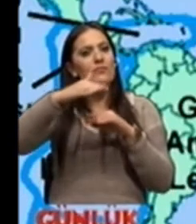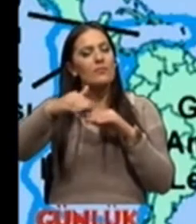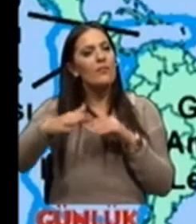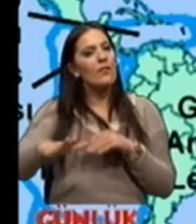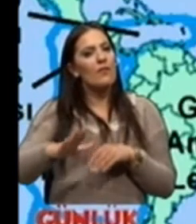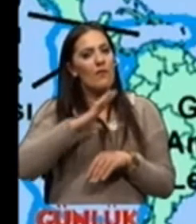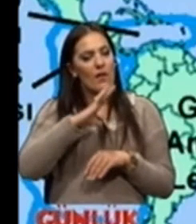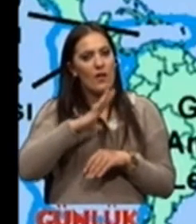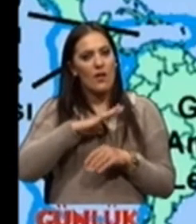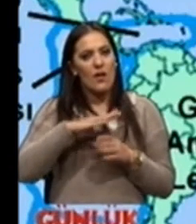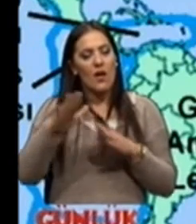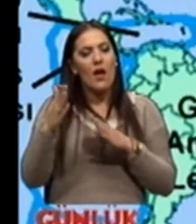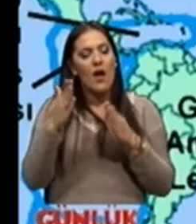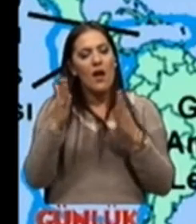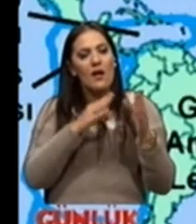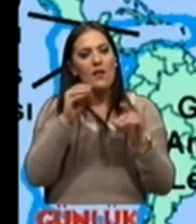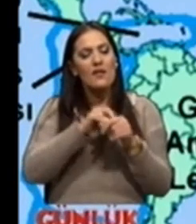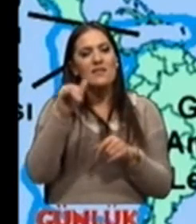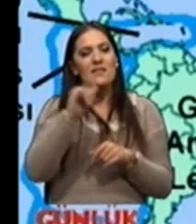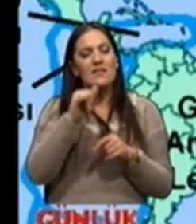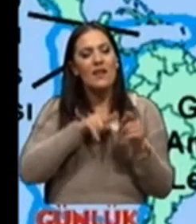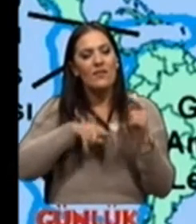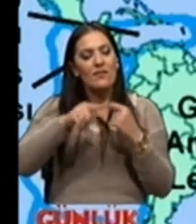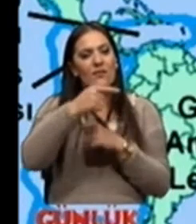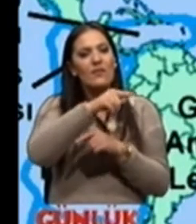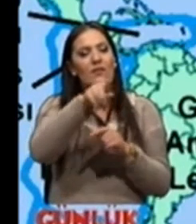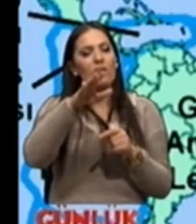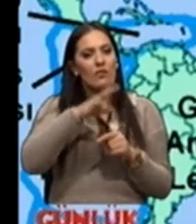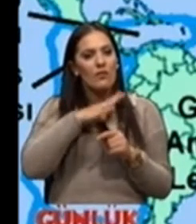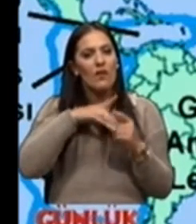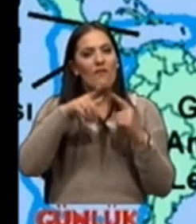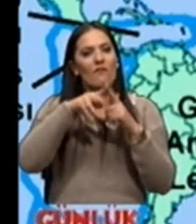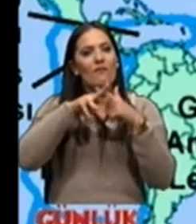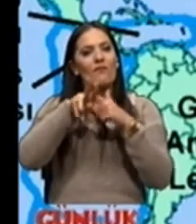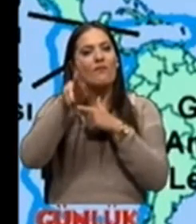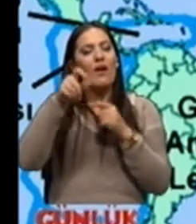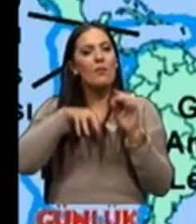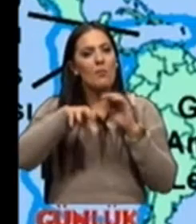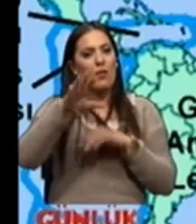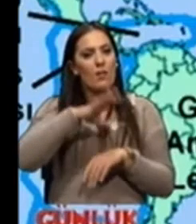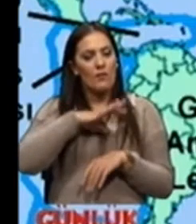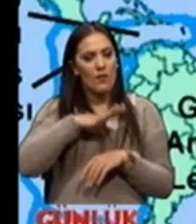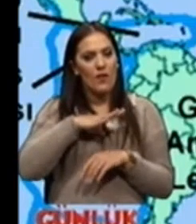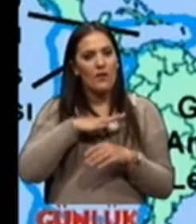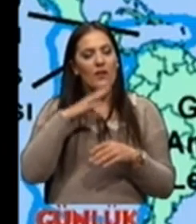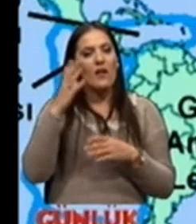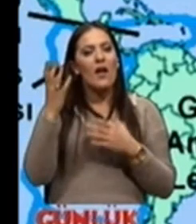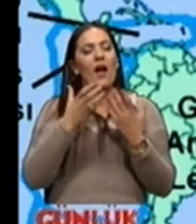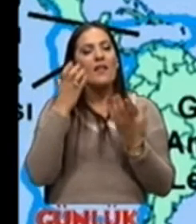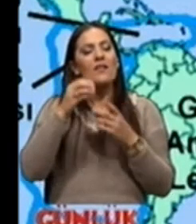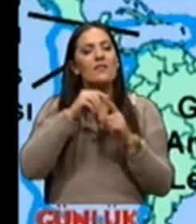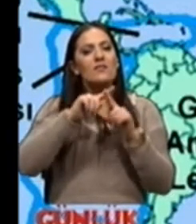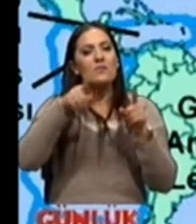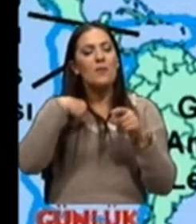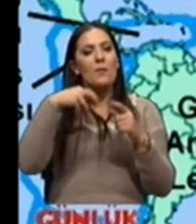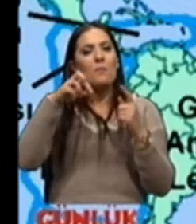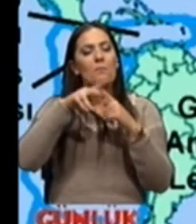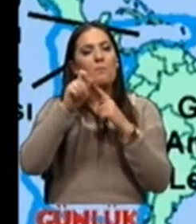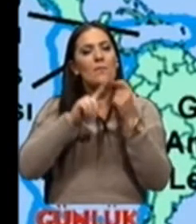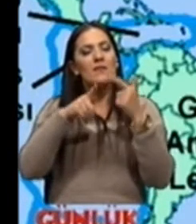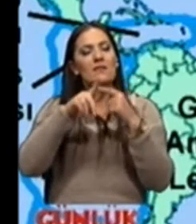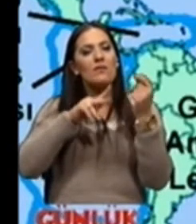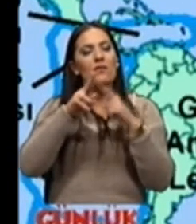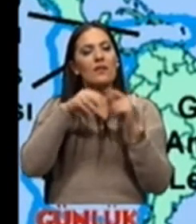gelmiş. Aralarında zayıf hatlar, zonlar dediğimiz fay bölgeleri var. Ateş çemberi dediğimiz Pasifik kıyısındaki